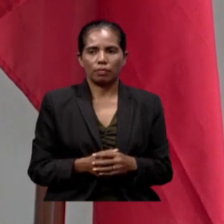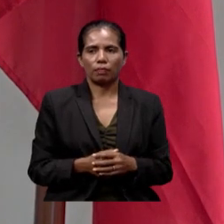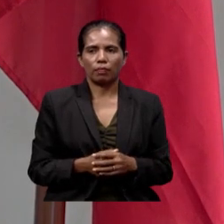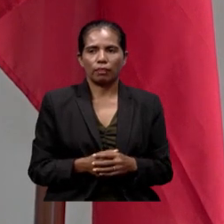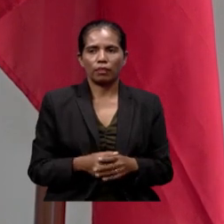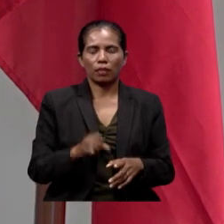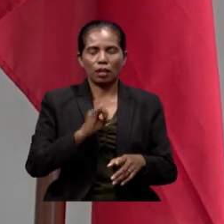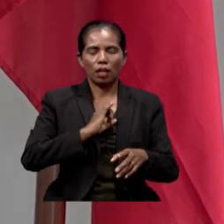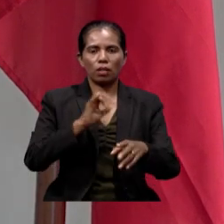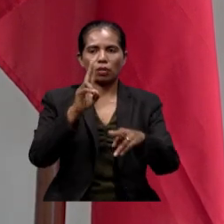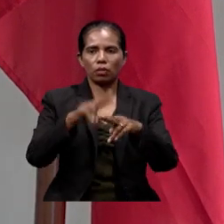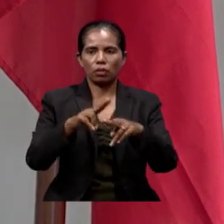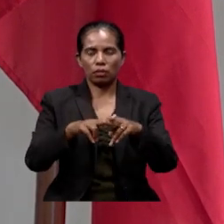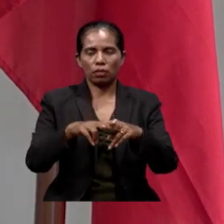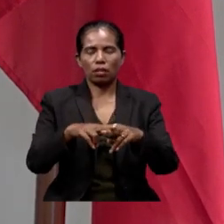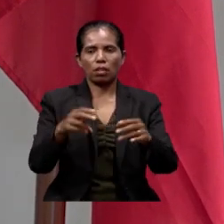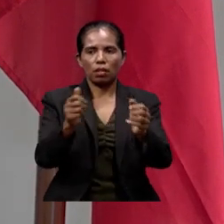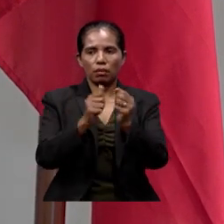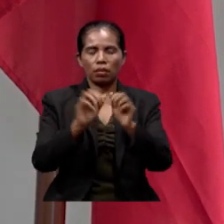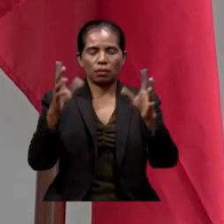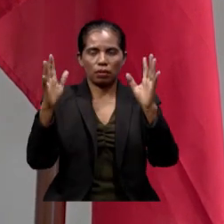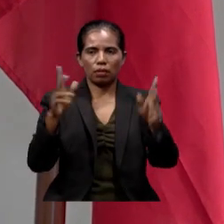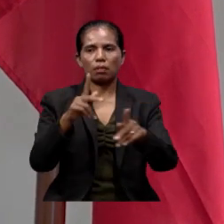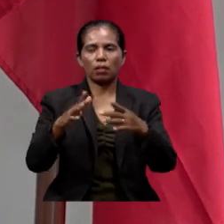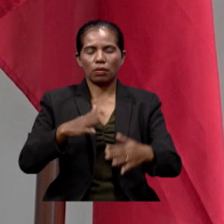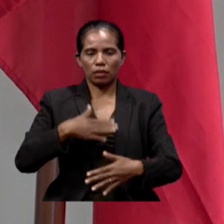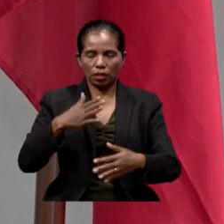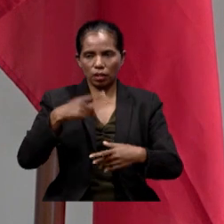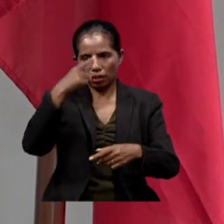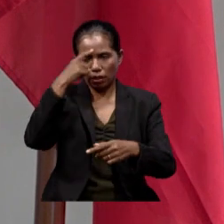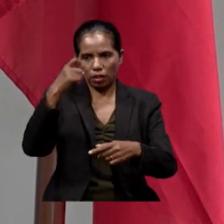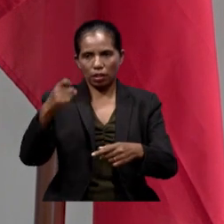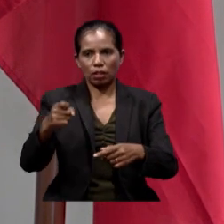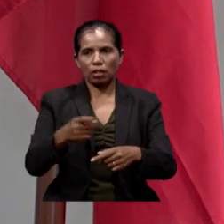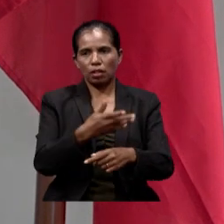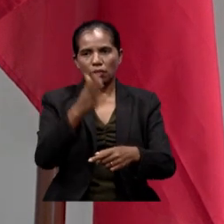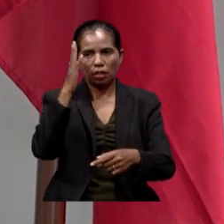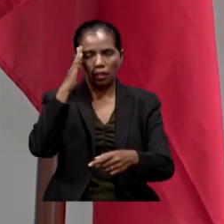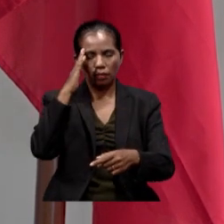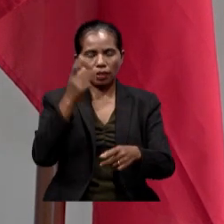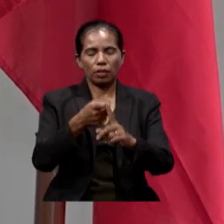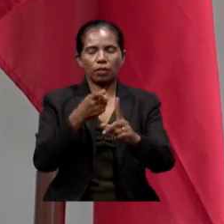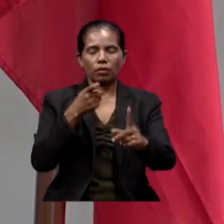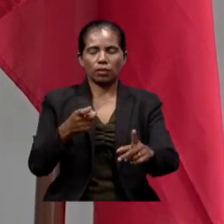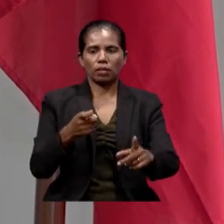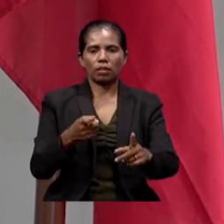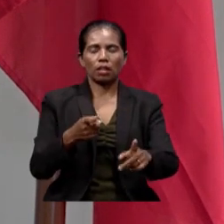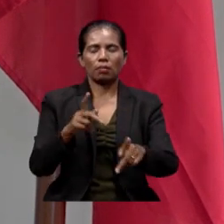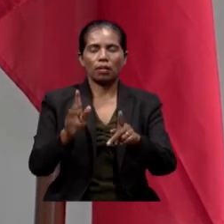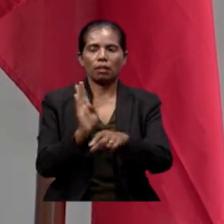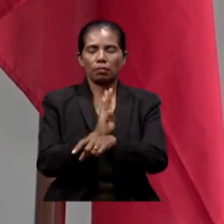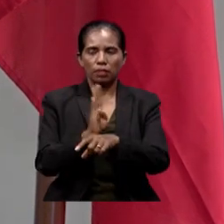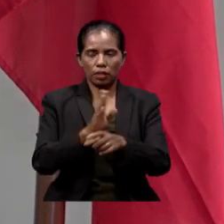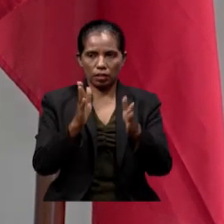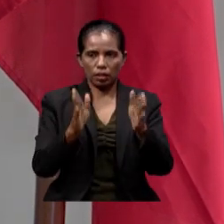Oen hautur na ba, irmão Nita mutu papulime, irmão Lesu kontente tama, I misalnya kalau tidak butuh tuh investment, mayoria. La beli hari